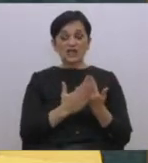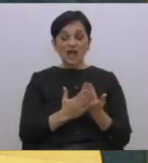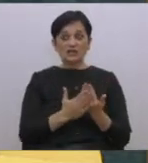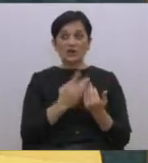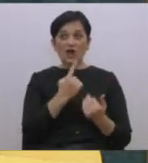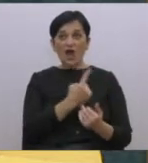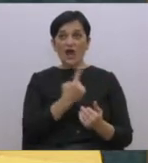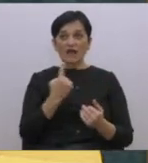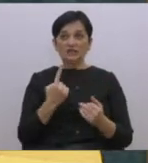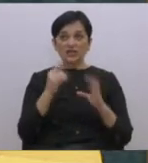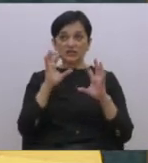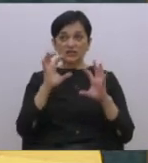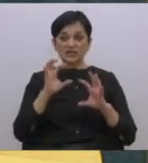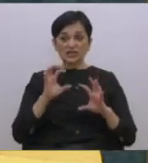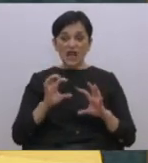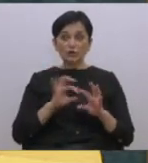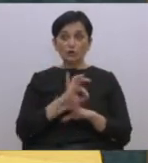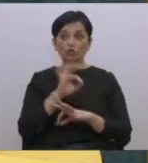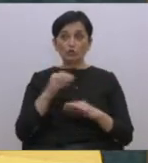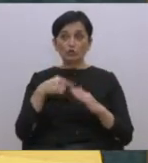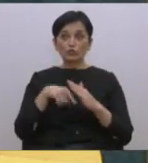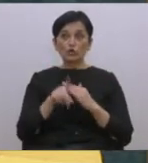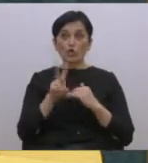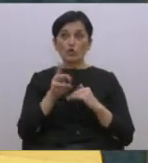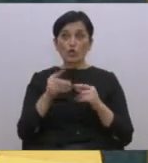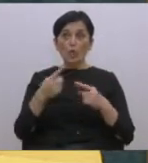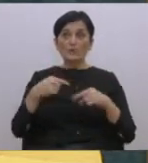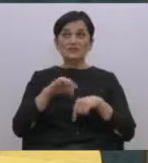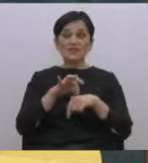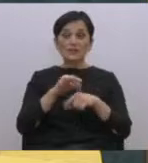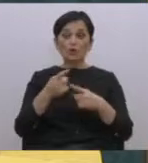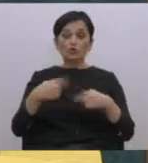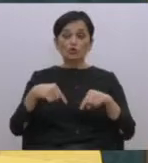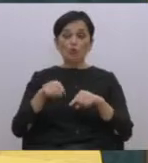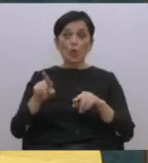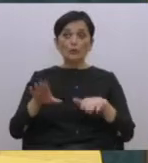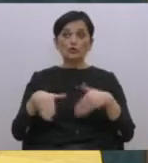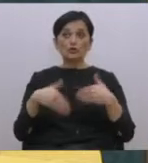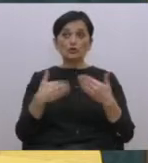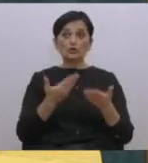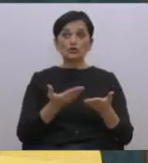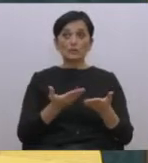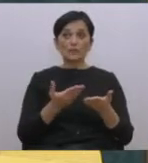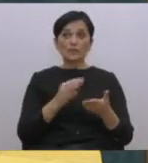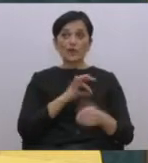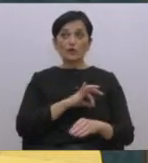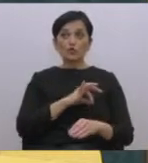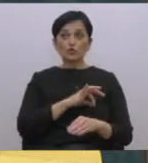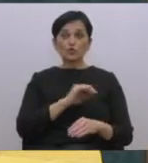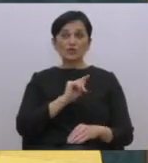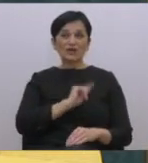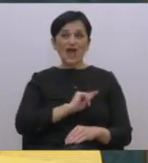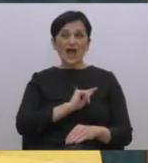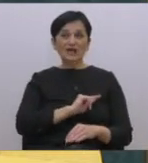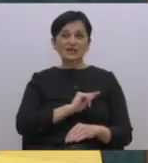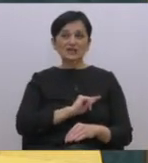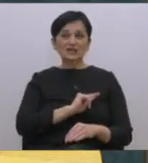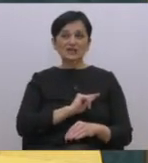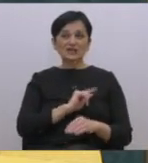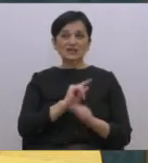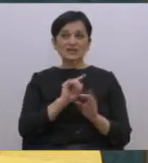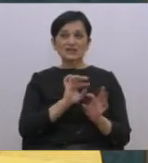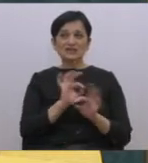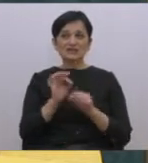ერთ-ერთ კანონპროექტში გამომდინარეში კომიტეტის, წამყვანი კომიტეტის შემოთავაზებით შევიდა იურიდიული ხასიათის